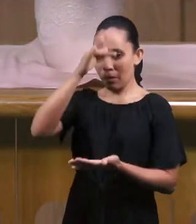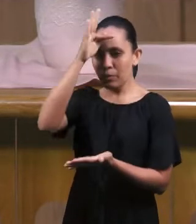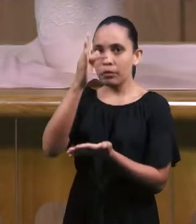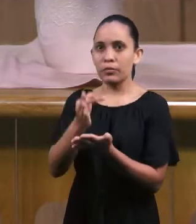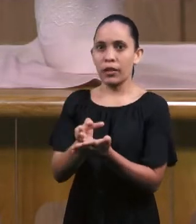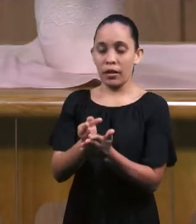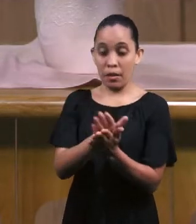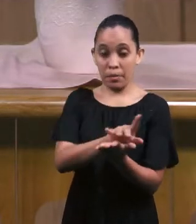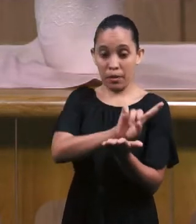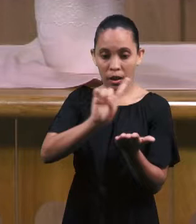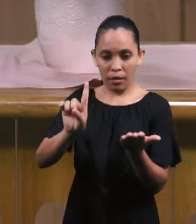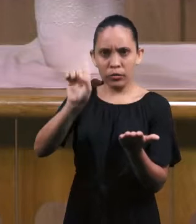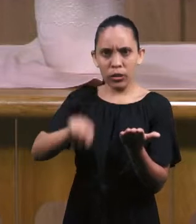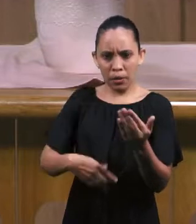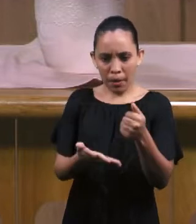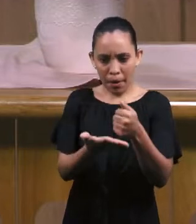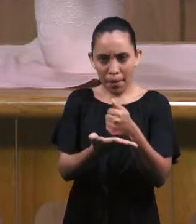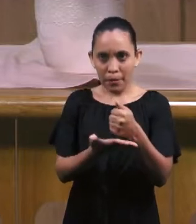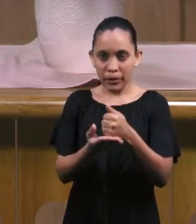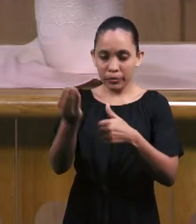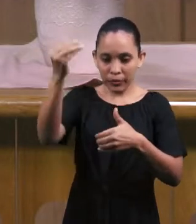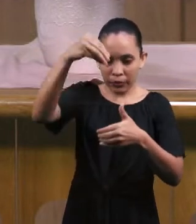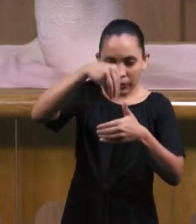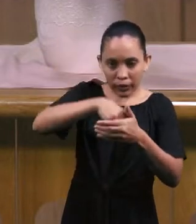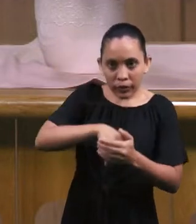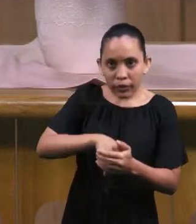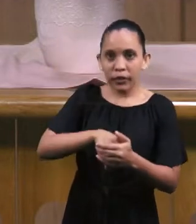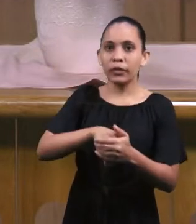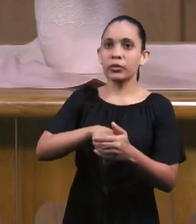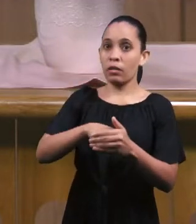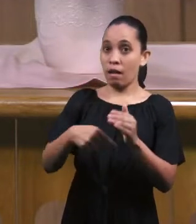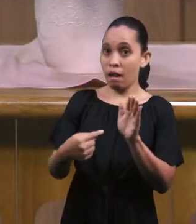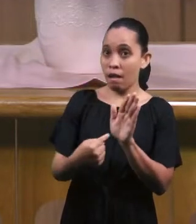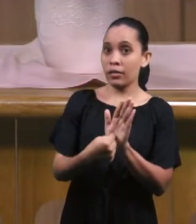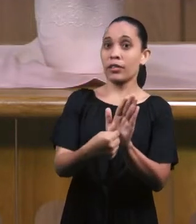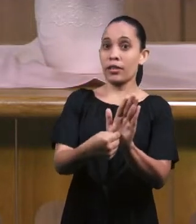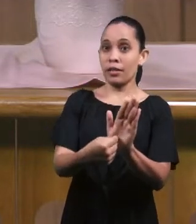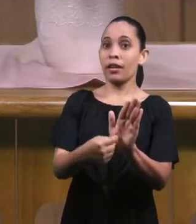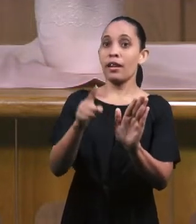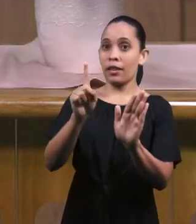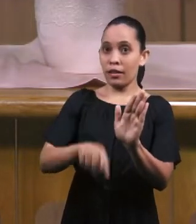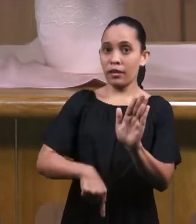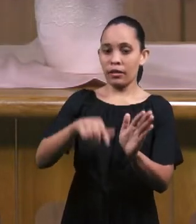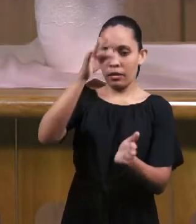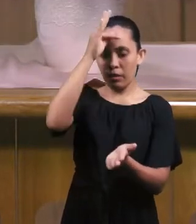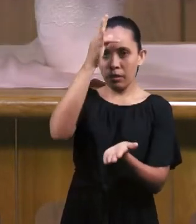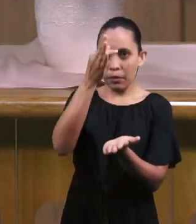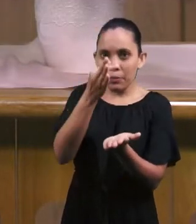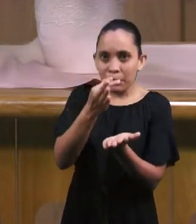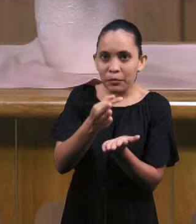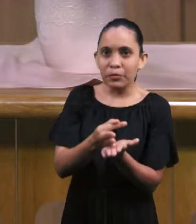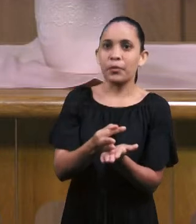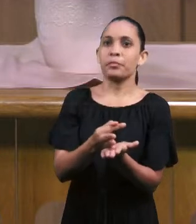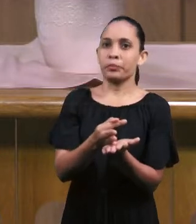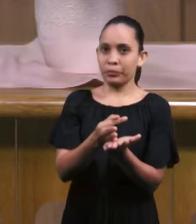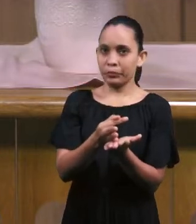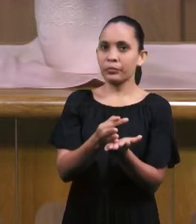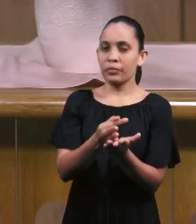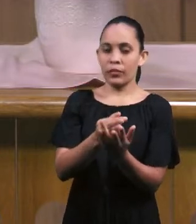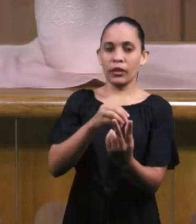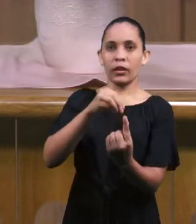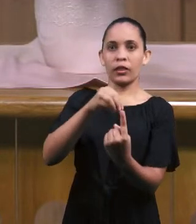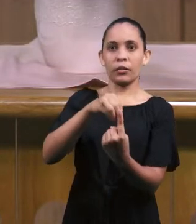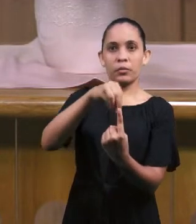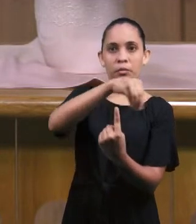point. La Bible était la base, mais la thèse qui était à l'intérieur de la Bible, la grande thèse était celle-là, pas seulement celle-ci. Mais la